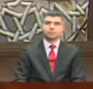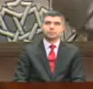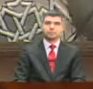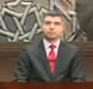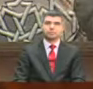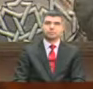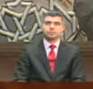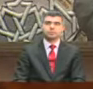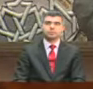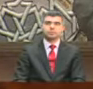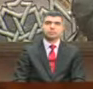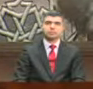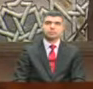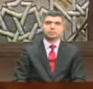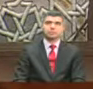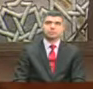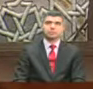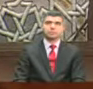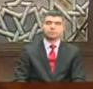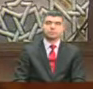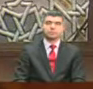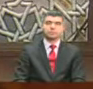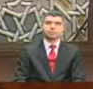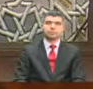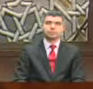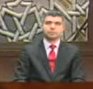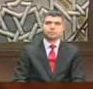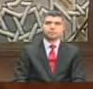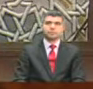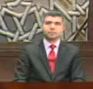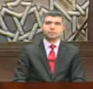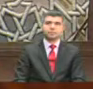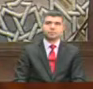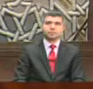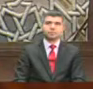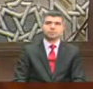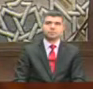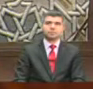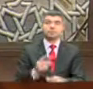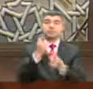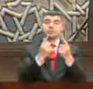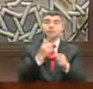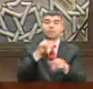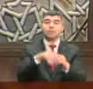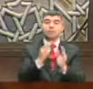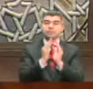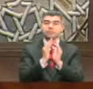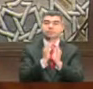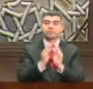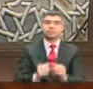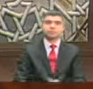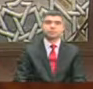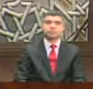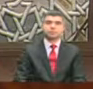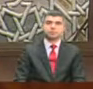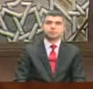اولويه للاغلبيه، تفضل السيد النائب. كاين شي واحد من الاخوان العدل والتنميه تعقيب اضافي؟ شي واحد هز صبعه. لا